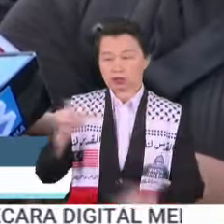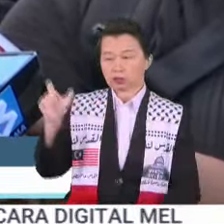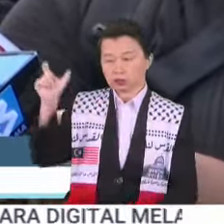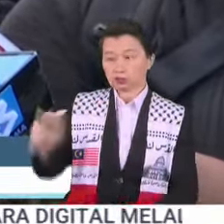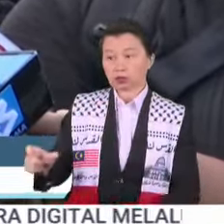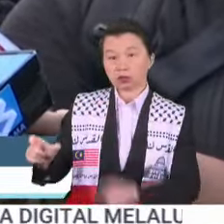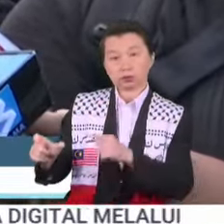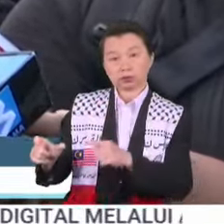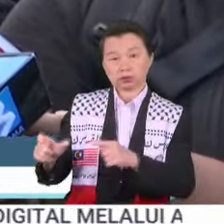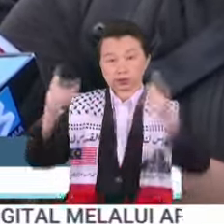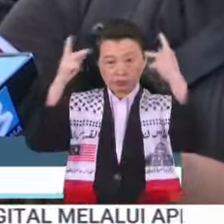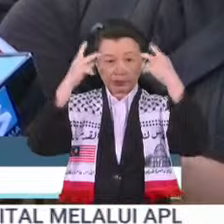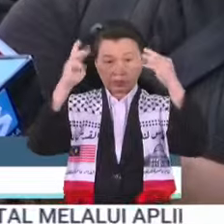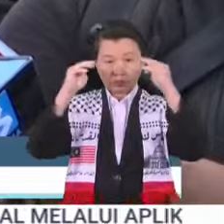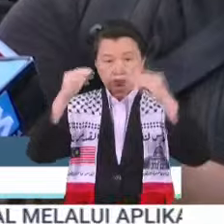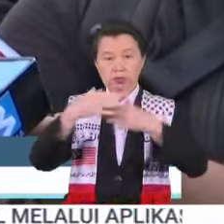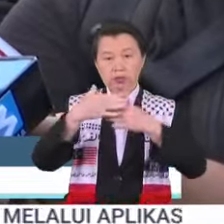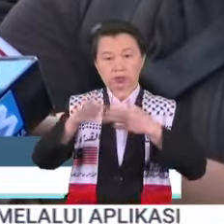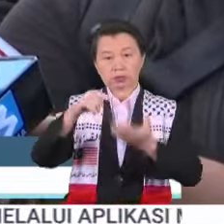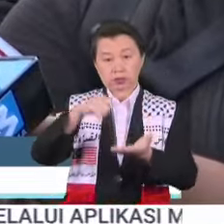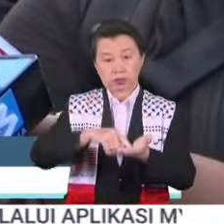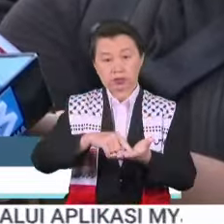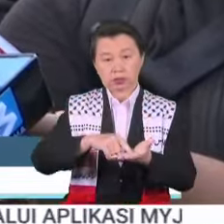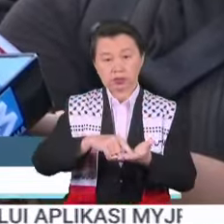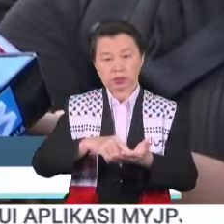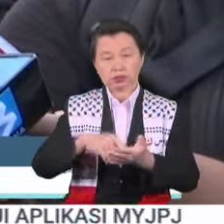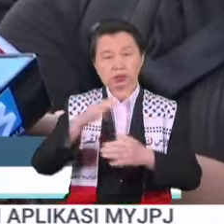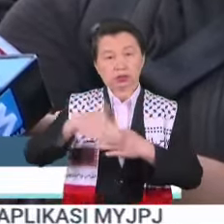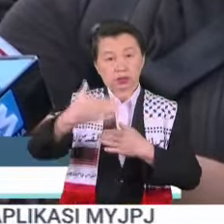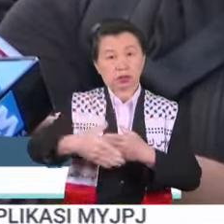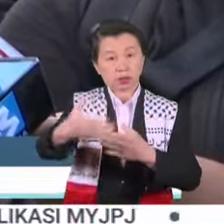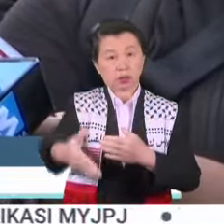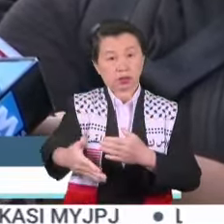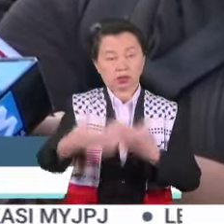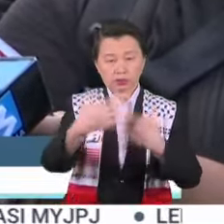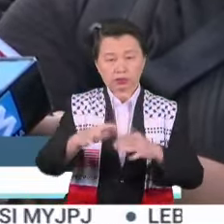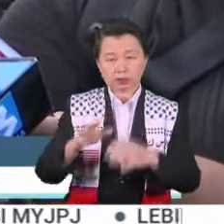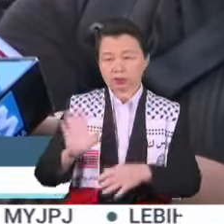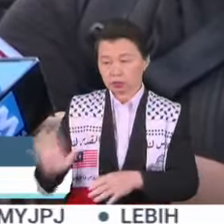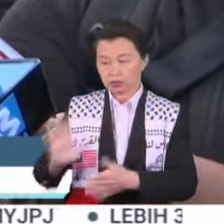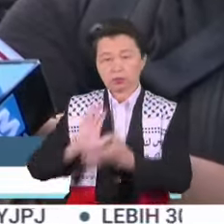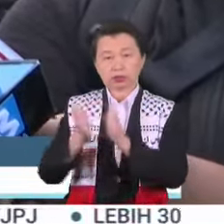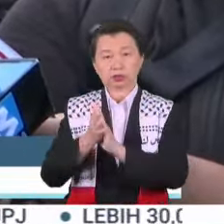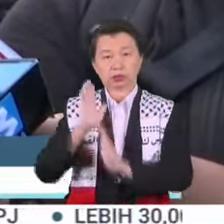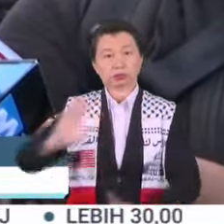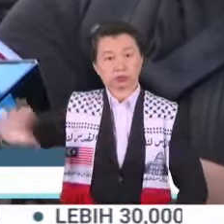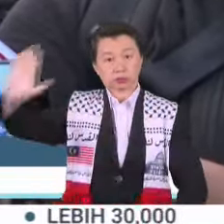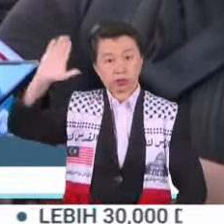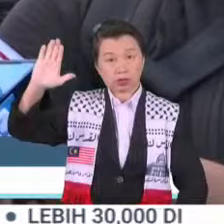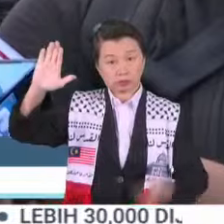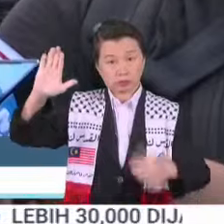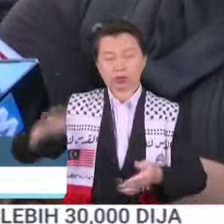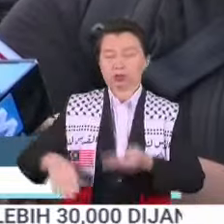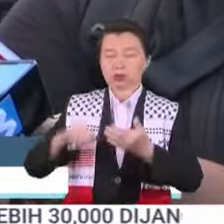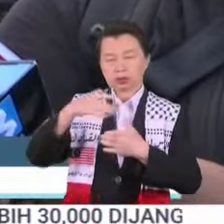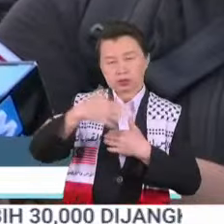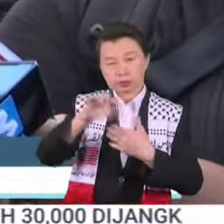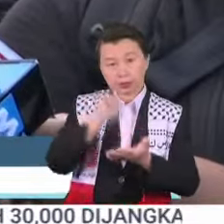ya, Perdana Menteri. Mungkin selepas ni langkah seterusnya setelah beliau angkat sumpah, mungkin beliau